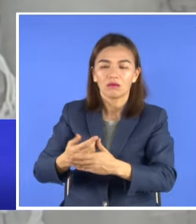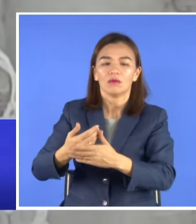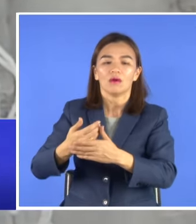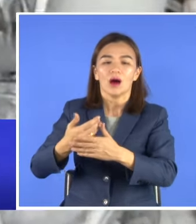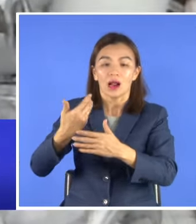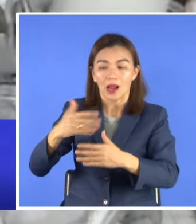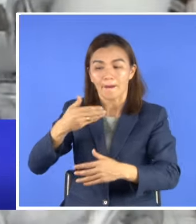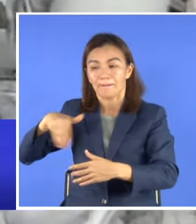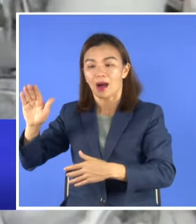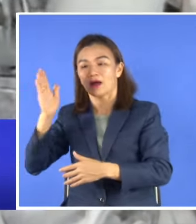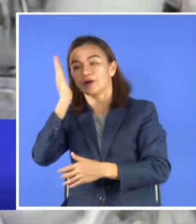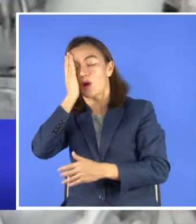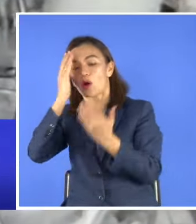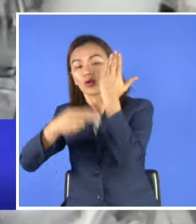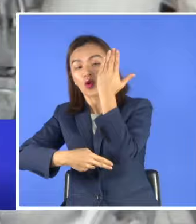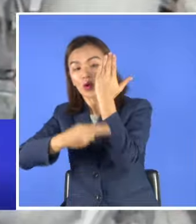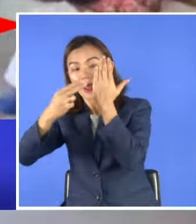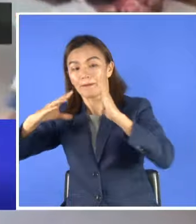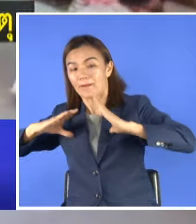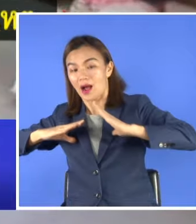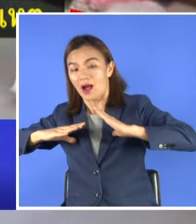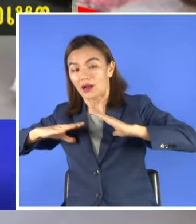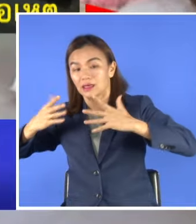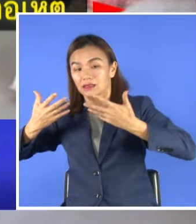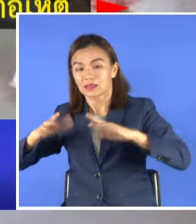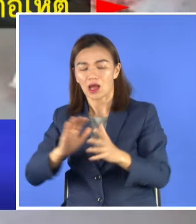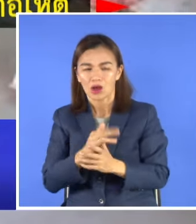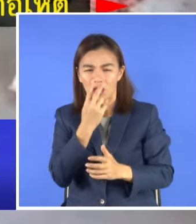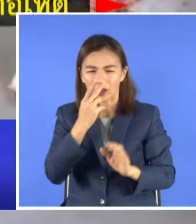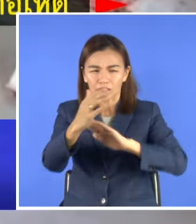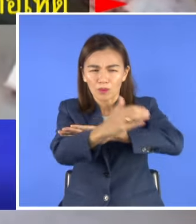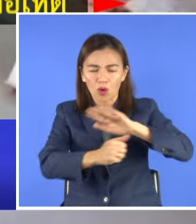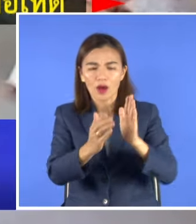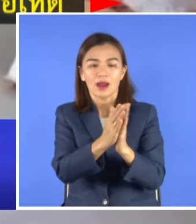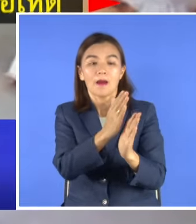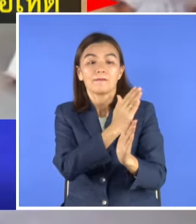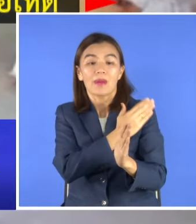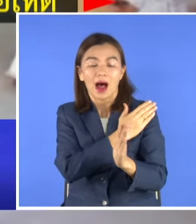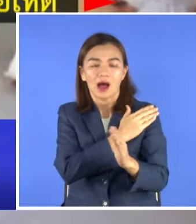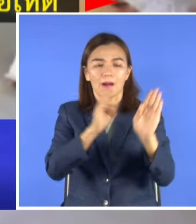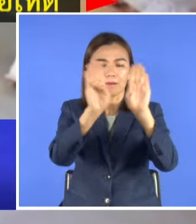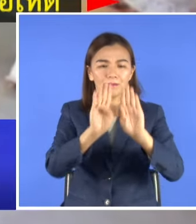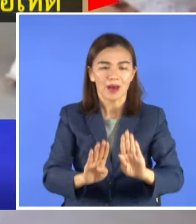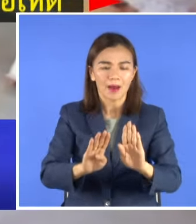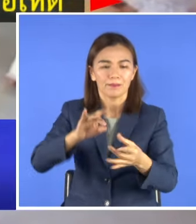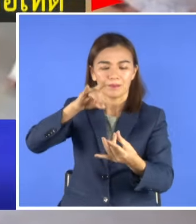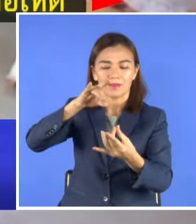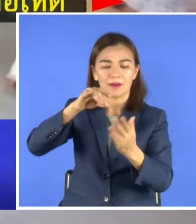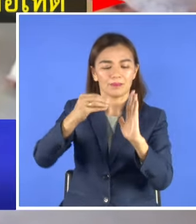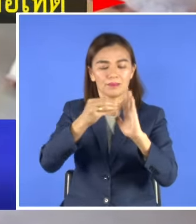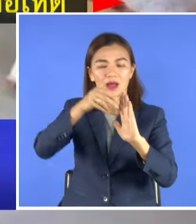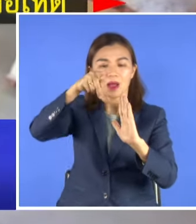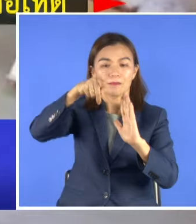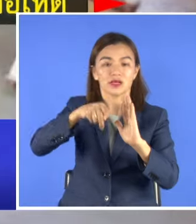ไปพักที่รีสอร์ทตามเดิมโดยนายบุญเชิดเนี่ยจะเน้นลักเฉพาะพระพุทธชินราชเนื่องจากมาทราบตอนหลังบอกว่าเนี่ยทำไมต้